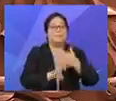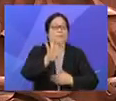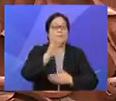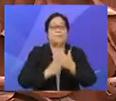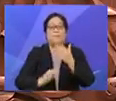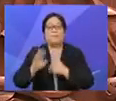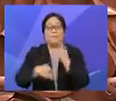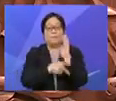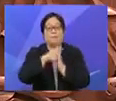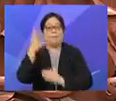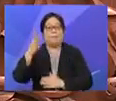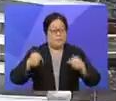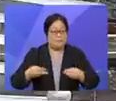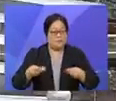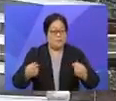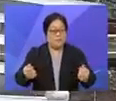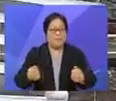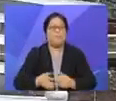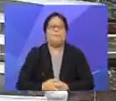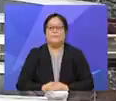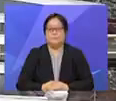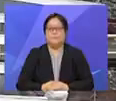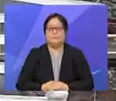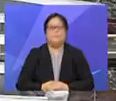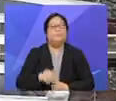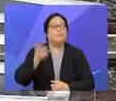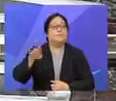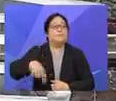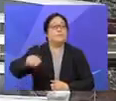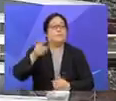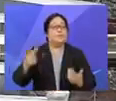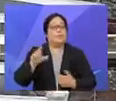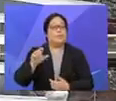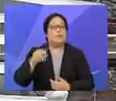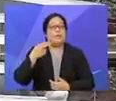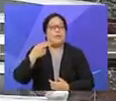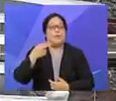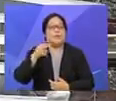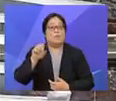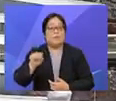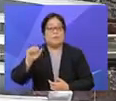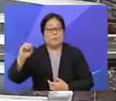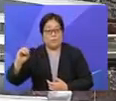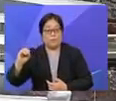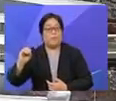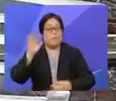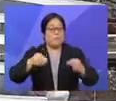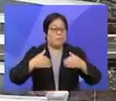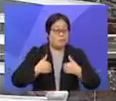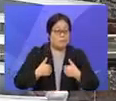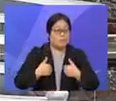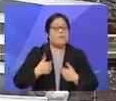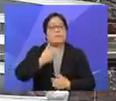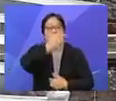orang mencadangkan kepada saya kita edop ataupun Hafiz ekor